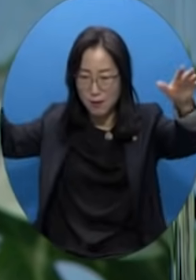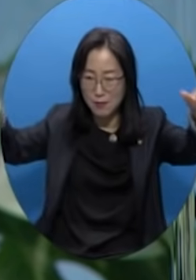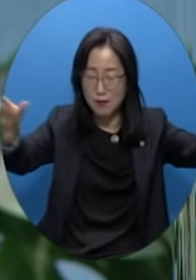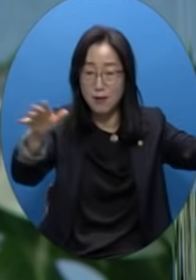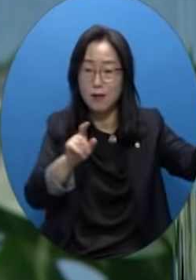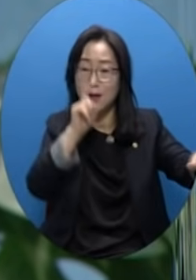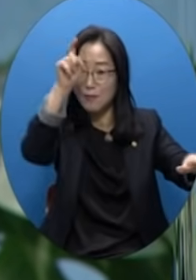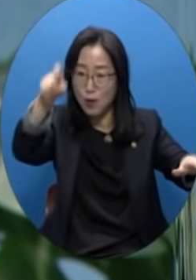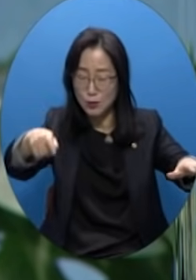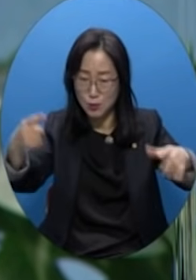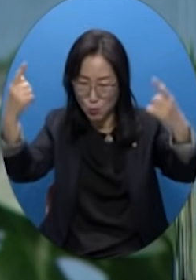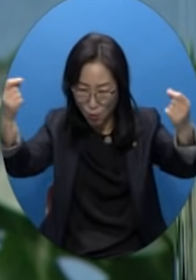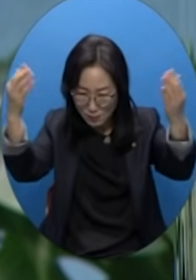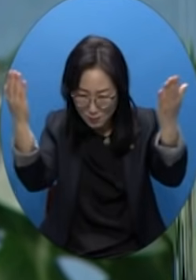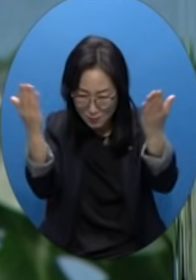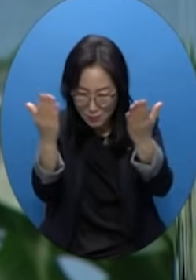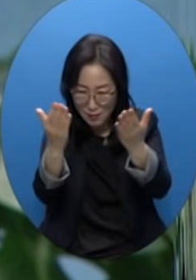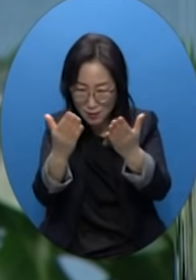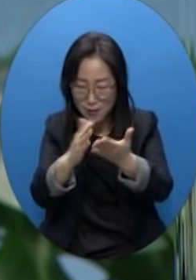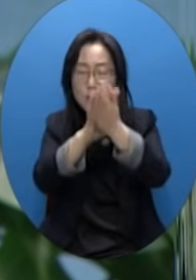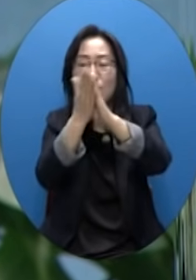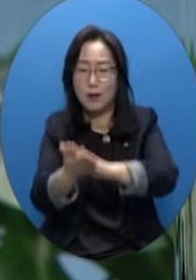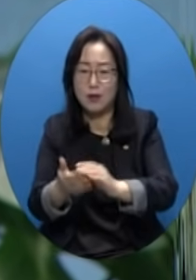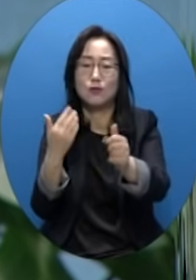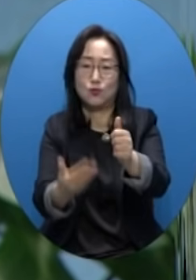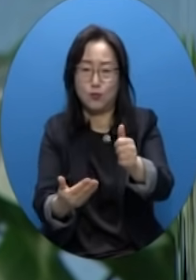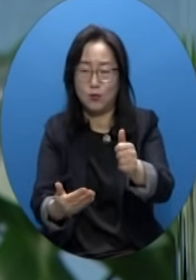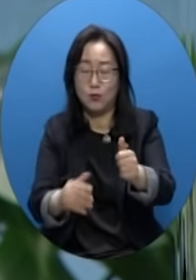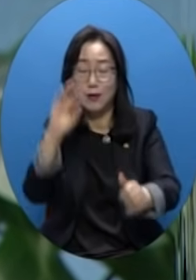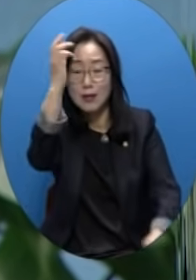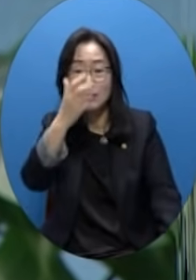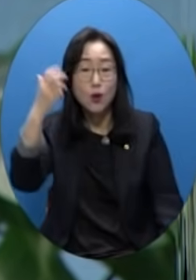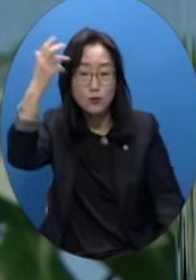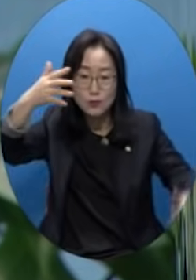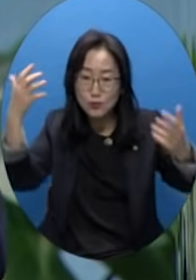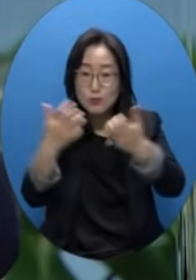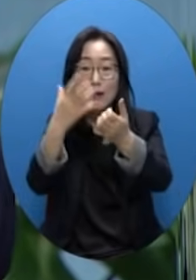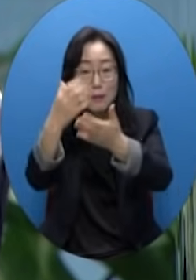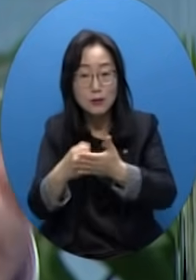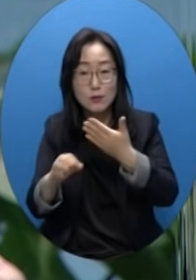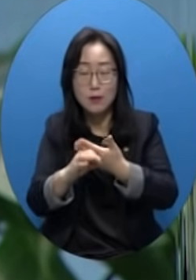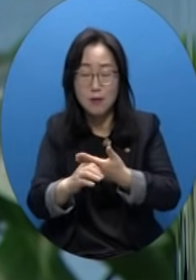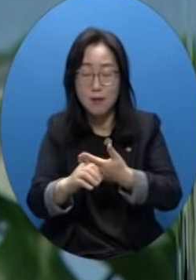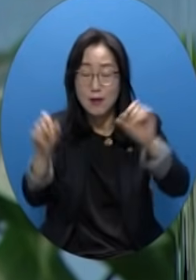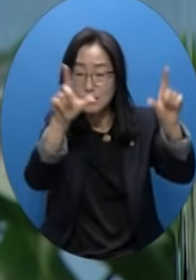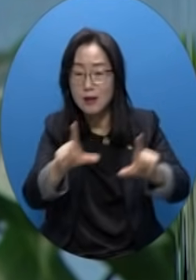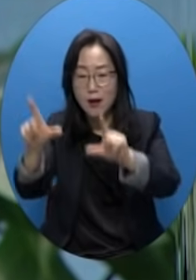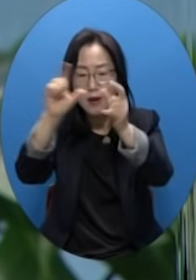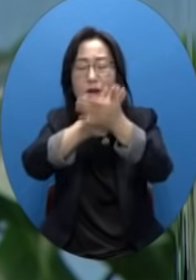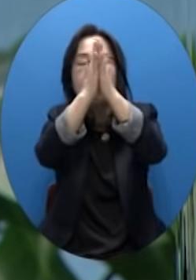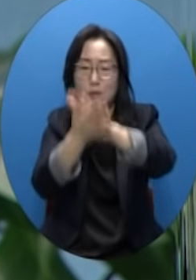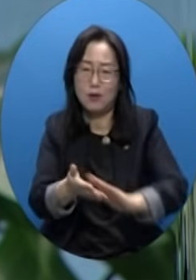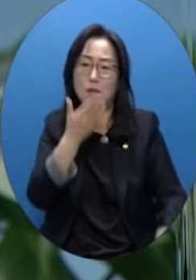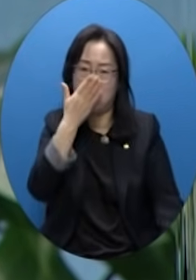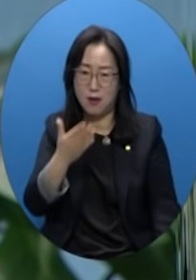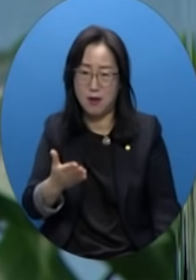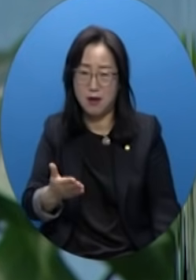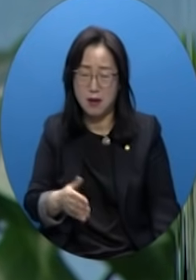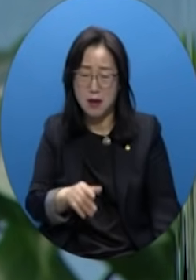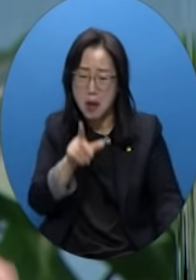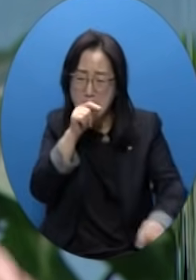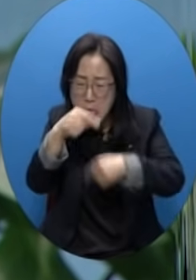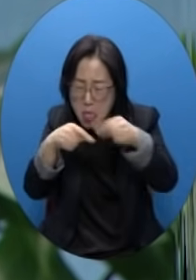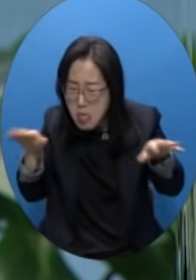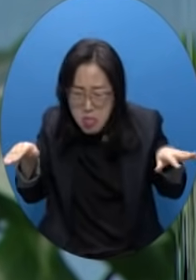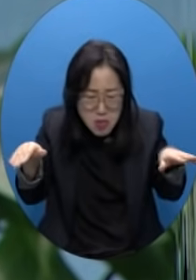변화시켜 주시는 것입니다 우리가 성령 충만한 맞으면 우리의 삶이 변화되는 것입니다 4 3 5 3 짹짹 거리는